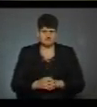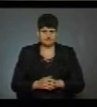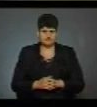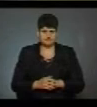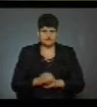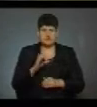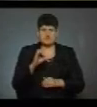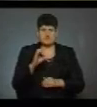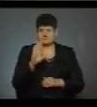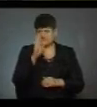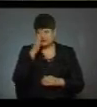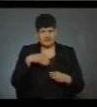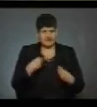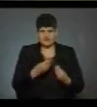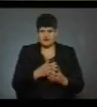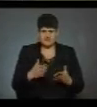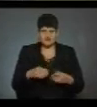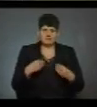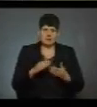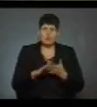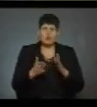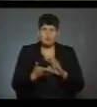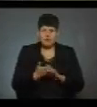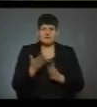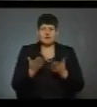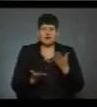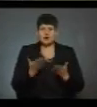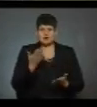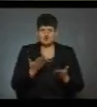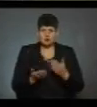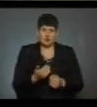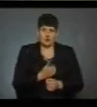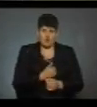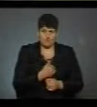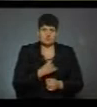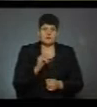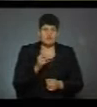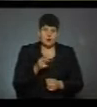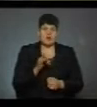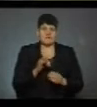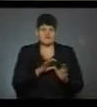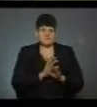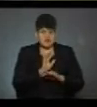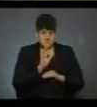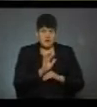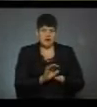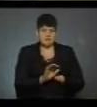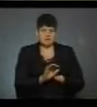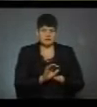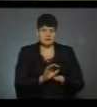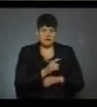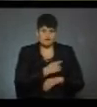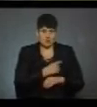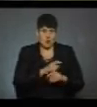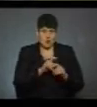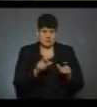Сепари не давали цього перемир'я. Ставили умови, що якщо хочемо Ігоря відправити в